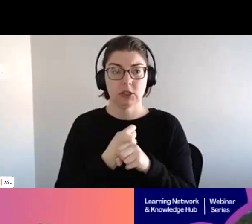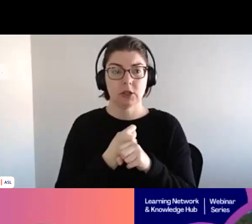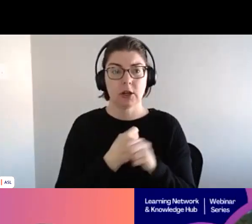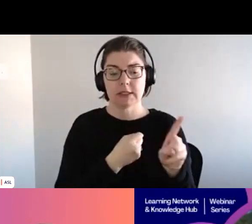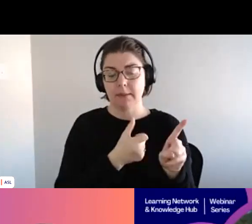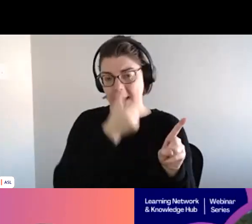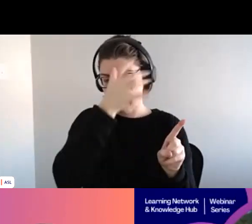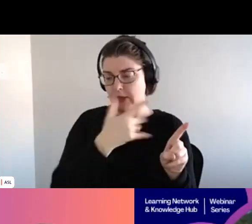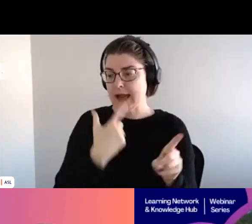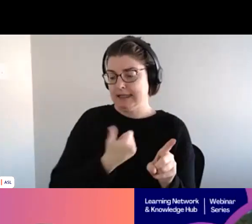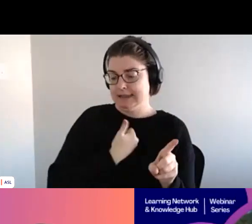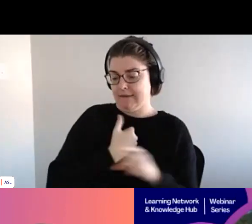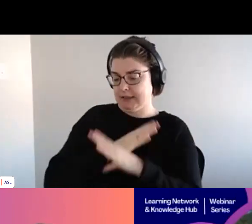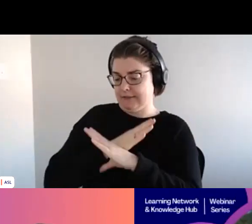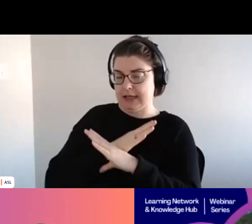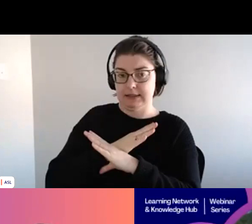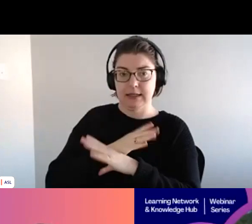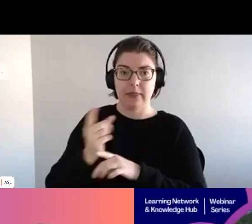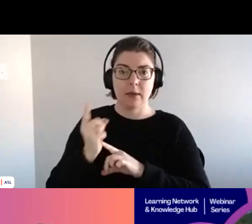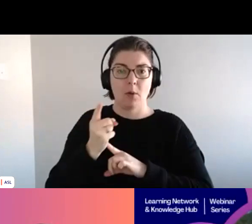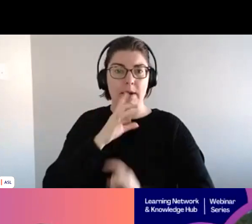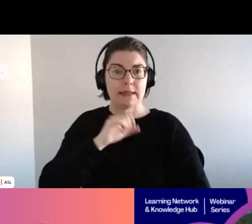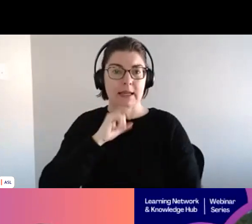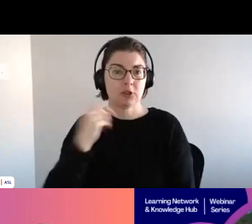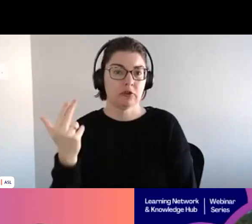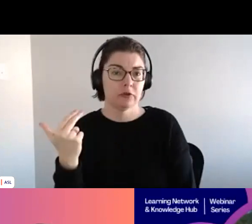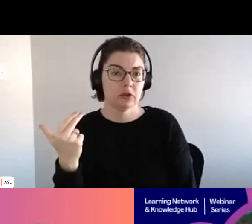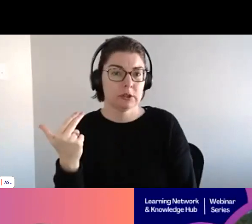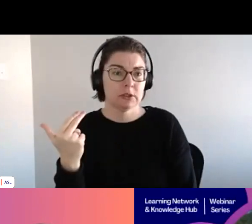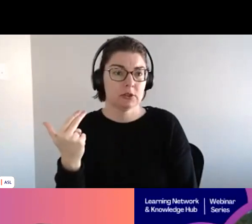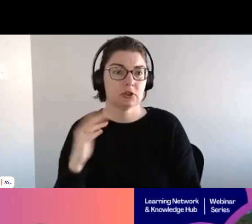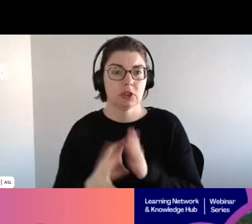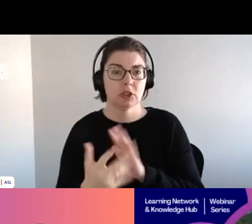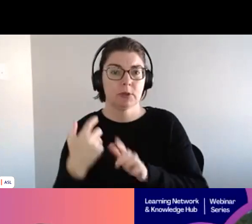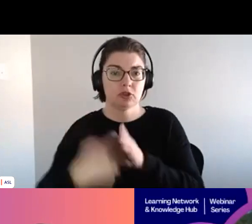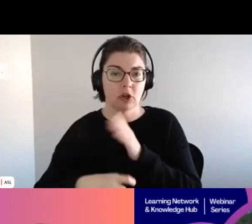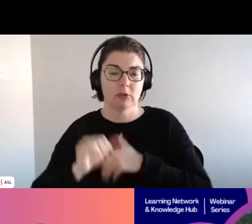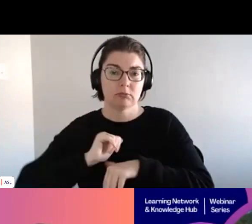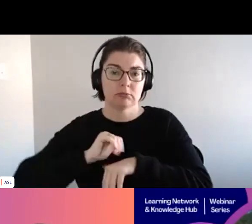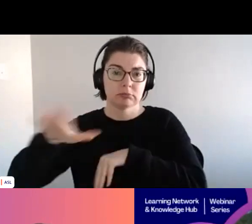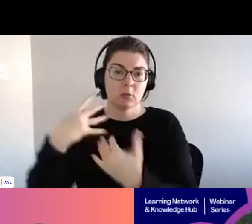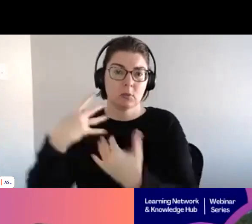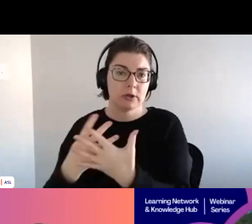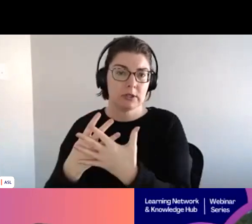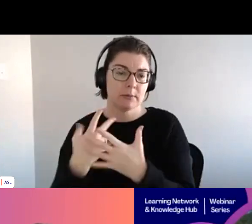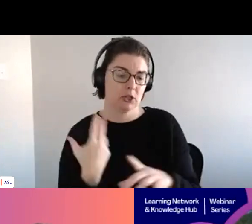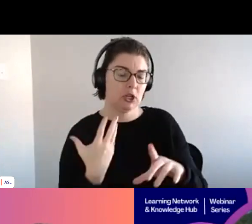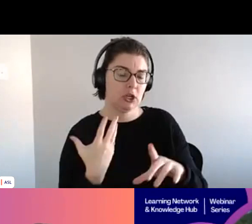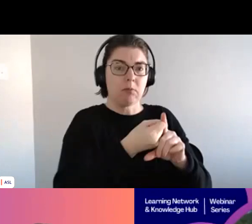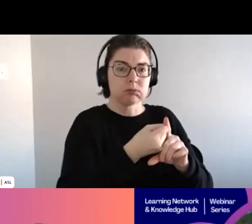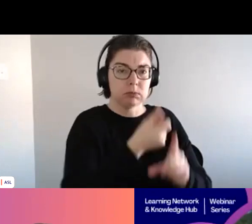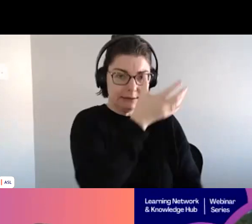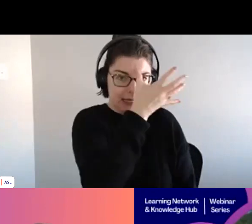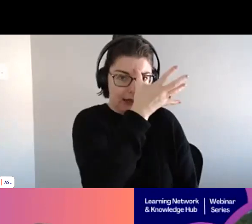et donc en forme et elle a dit que il pouvait donc la dénoncer elle